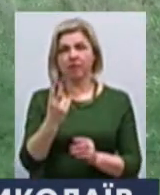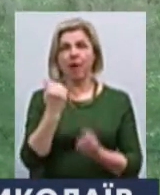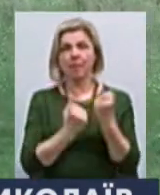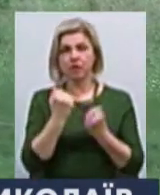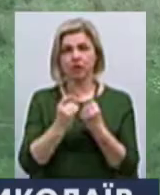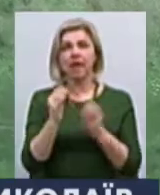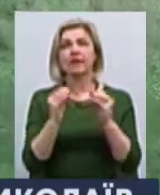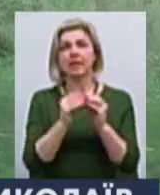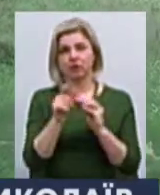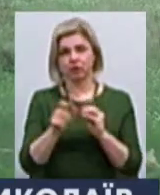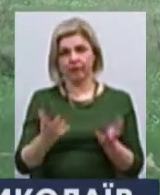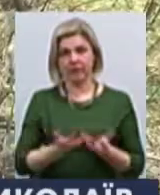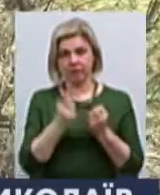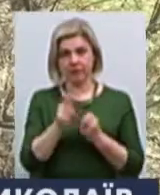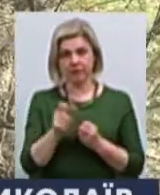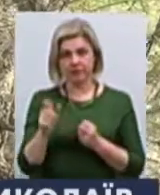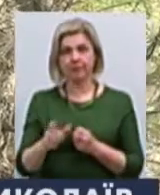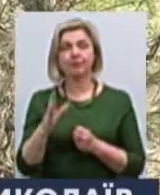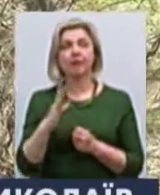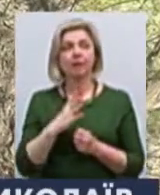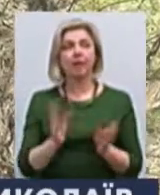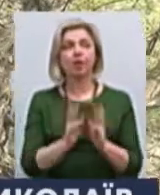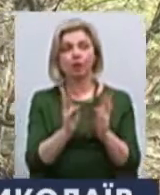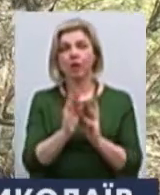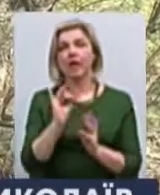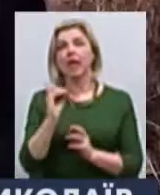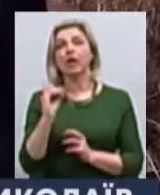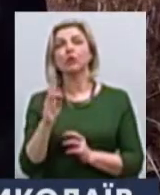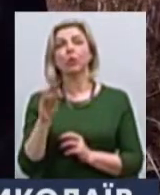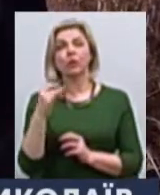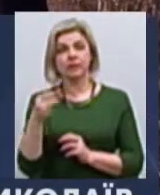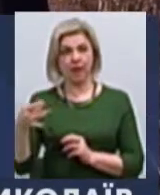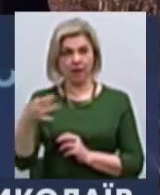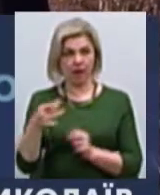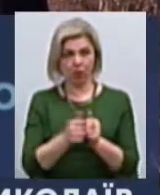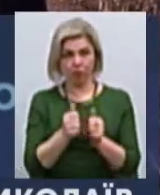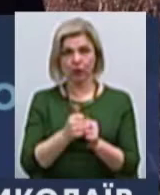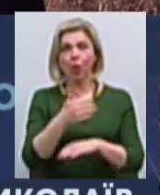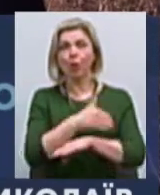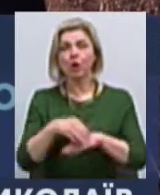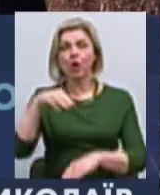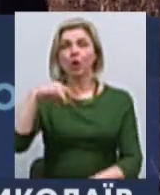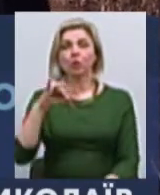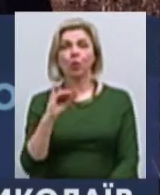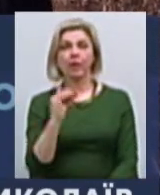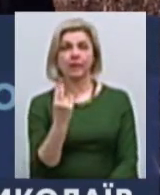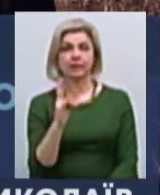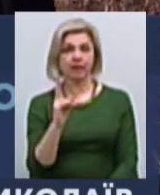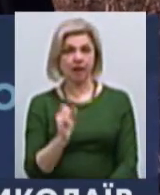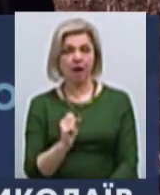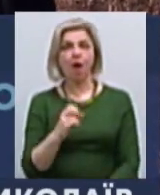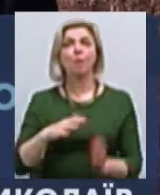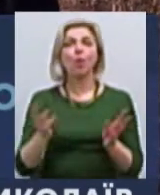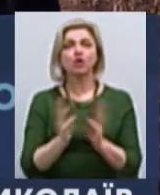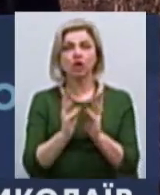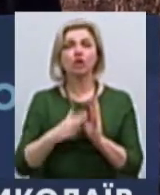10 рятувальників. Майже в той самий час горів очерет і у Інгульському районі. Біля вулиці Троїцької. Пожежа на площі 5